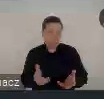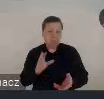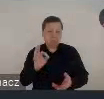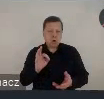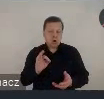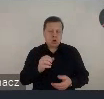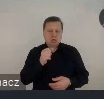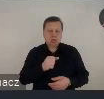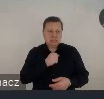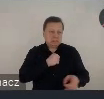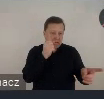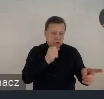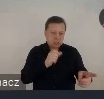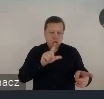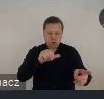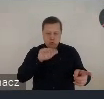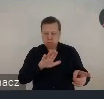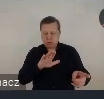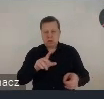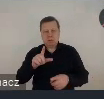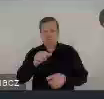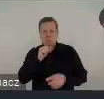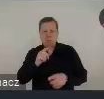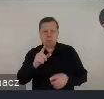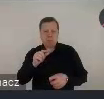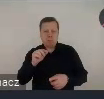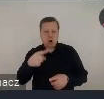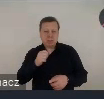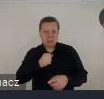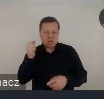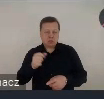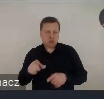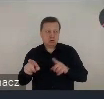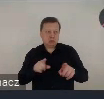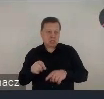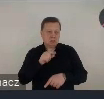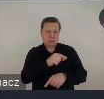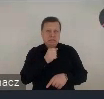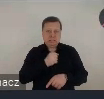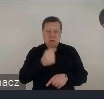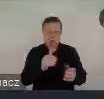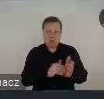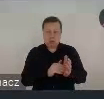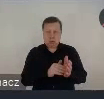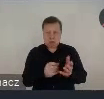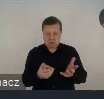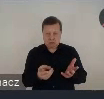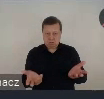lub podstarszy, czyli może podstarszy bez starszego cechu podpisywać umowy.